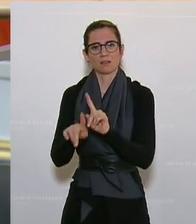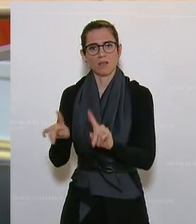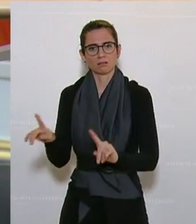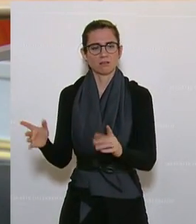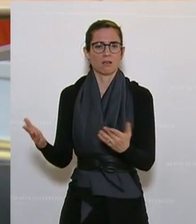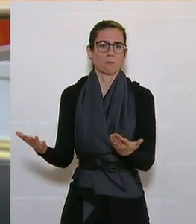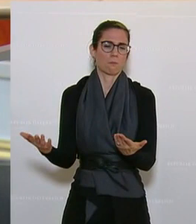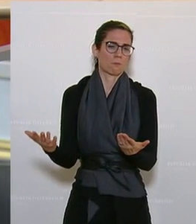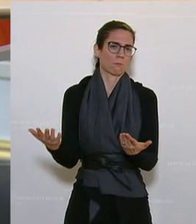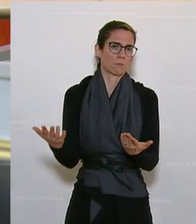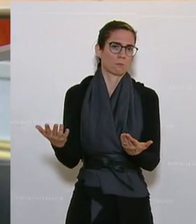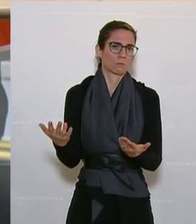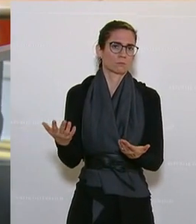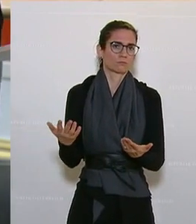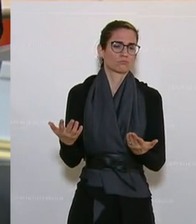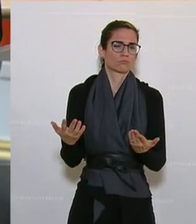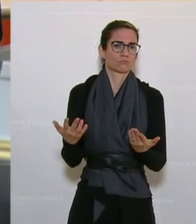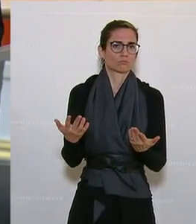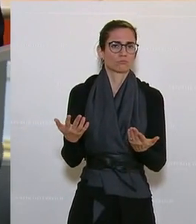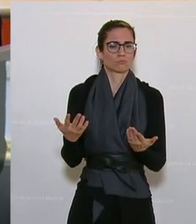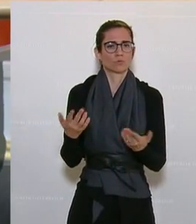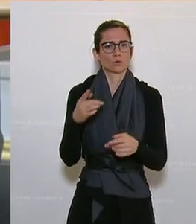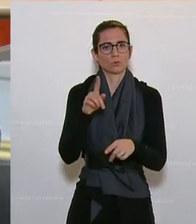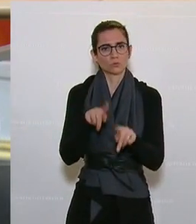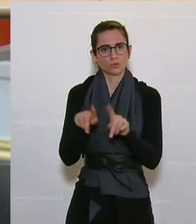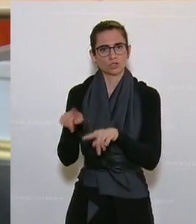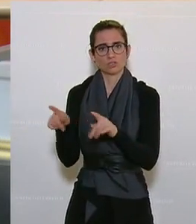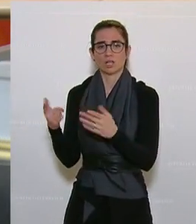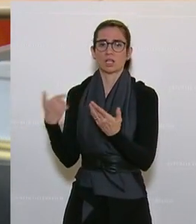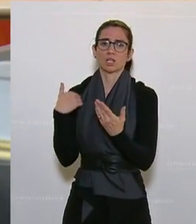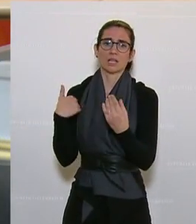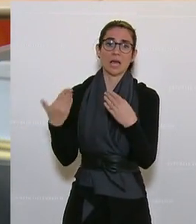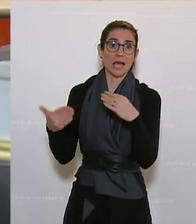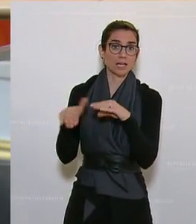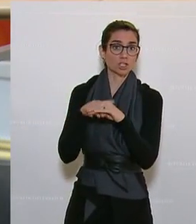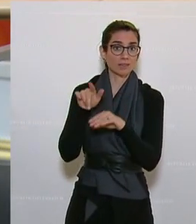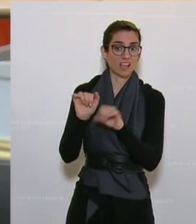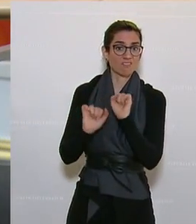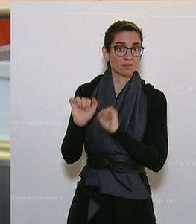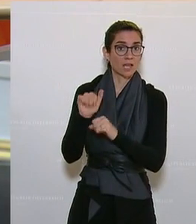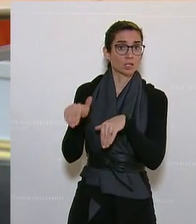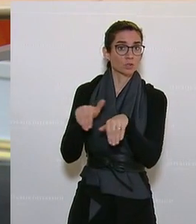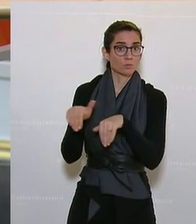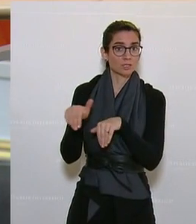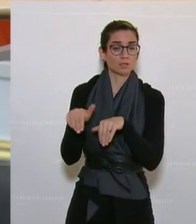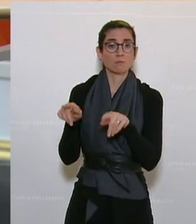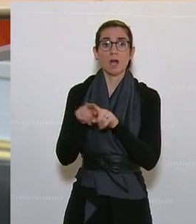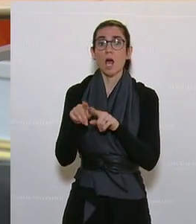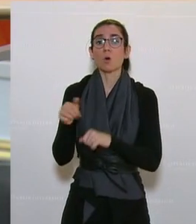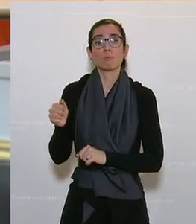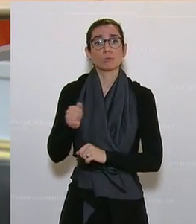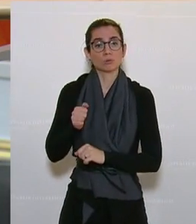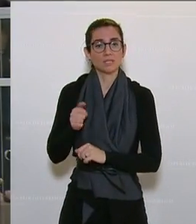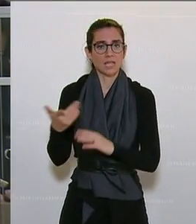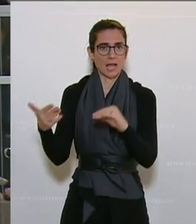und Kindergärtner, die Angestellten im Verteidigungsministerium, die Bediensteten dort, auch im Bundesheer